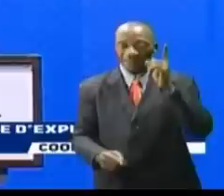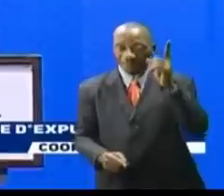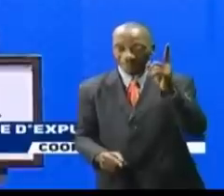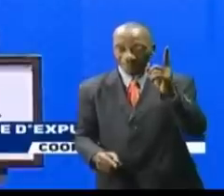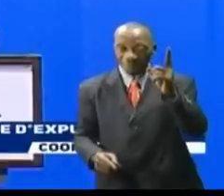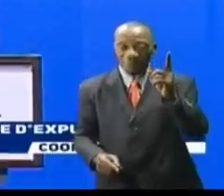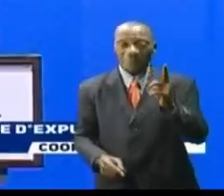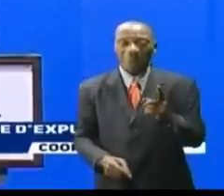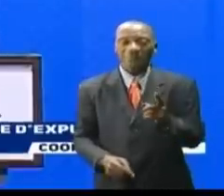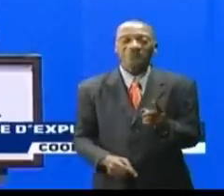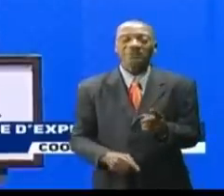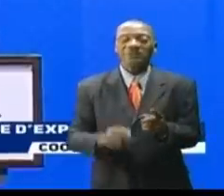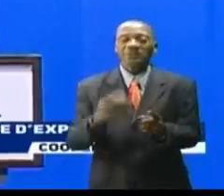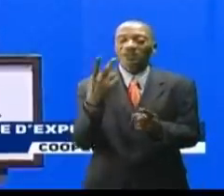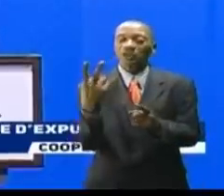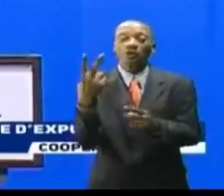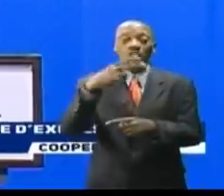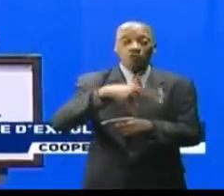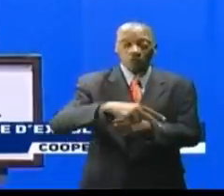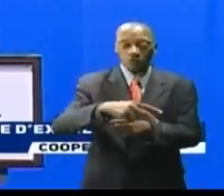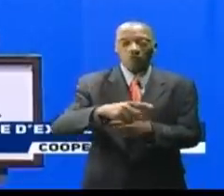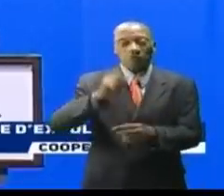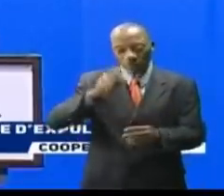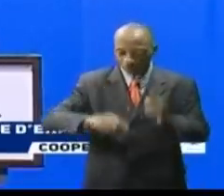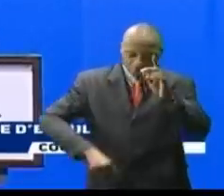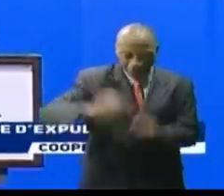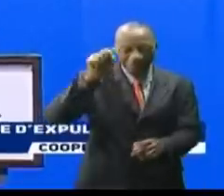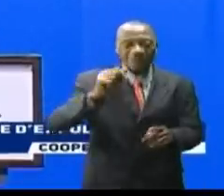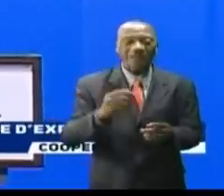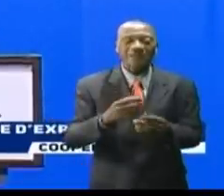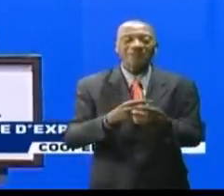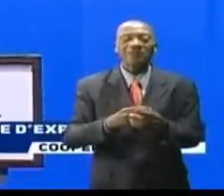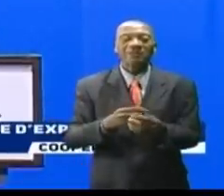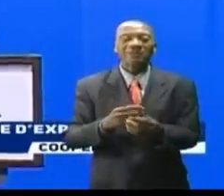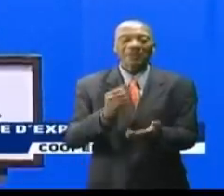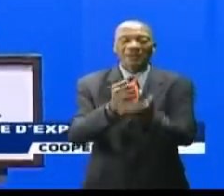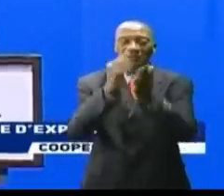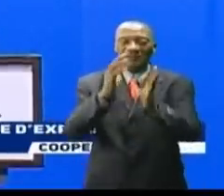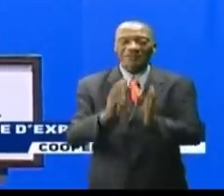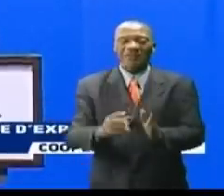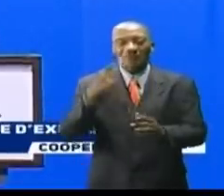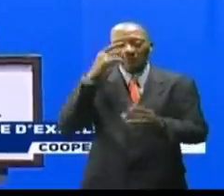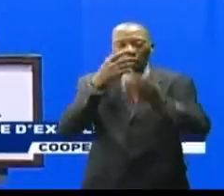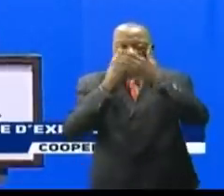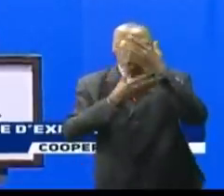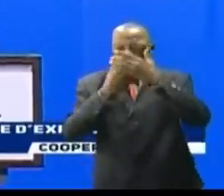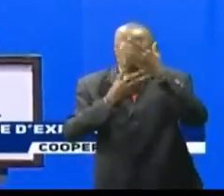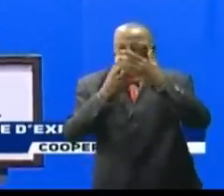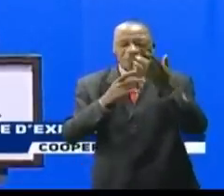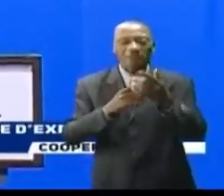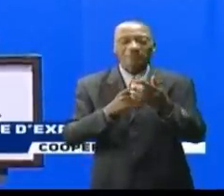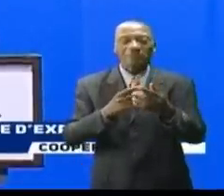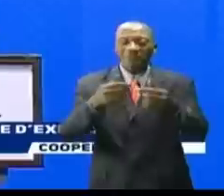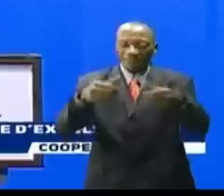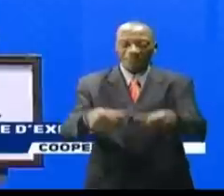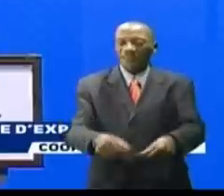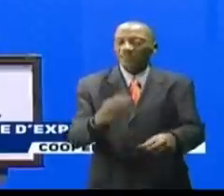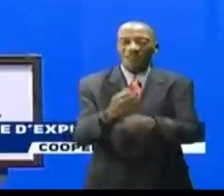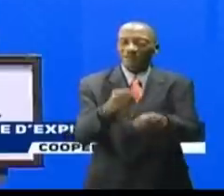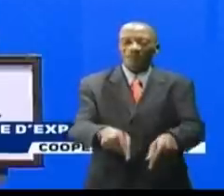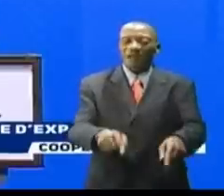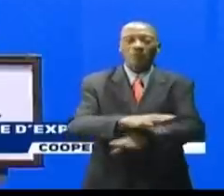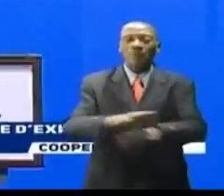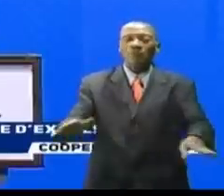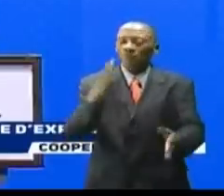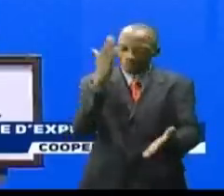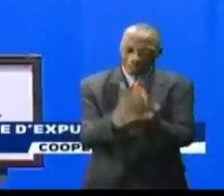les 48 heures suivant sa notification M. Vincent Karega, ambassadeur plénipotentiaire du Rwanda en poste